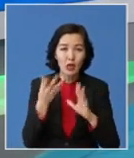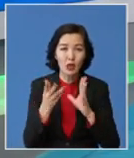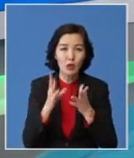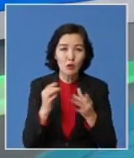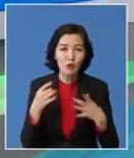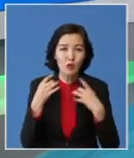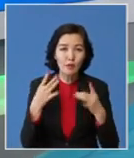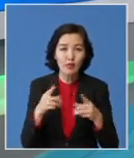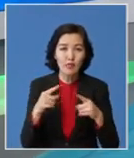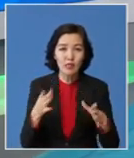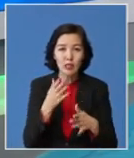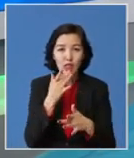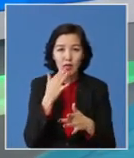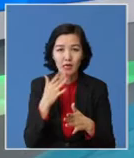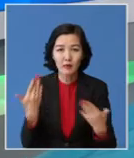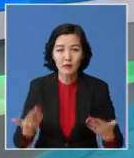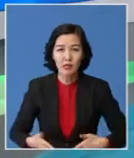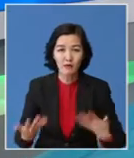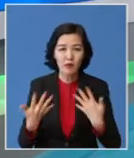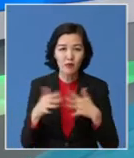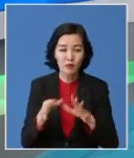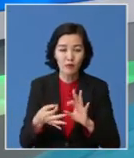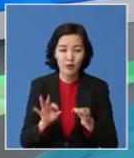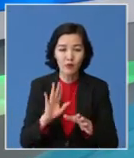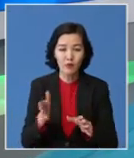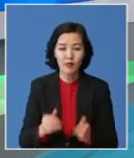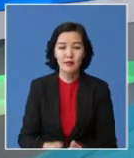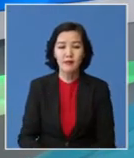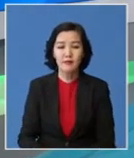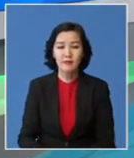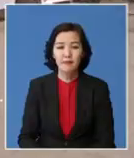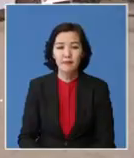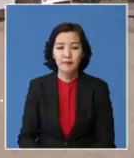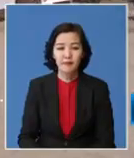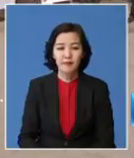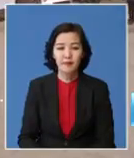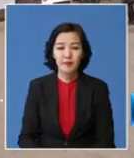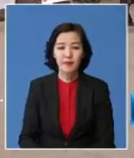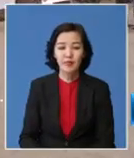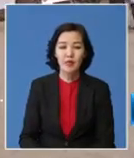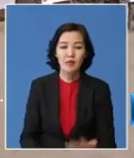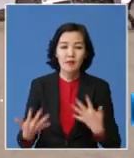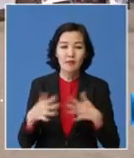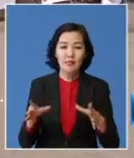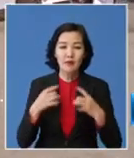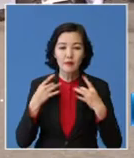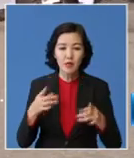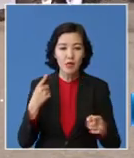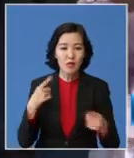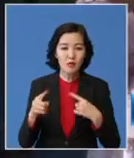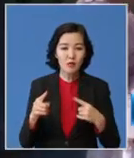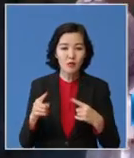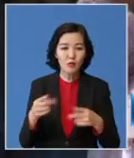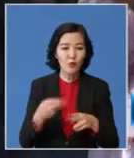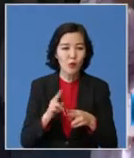различных этносов, проживающих в ауле. Подробнее в следующем материале. Наурыз на селе празднуют по-особенному